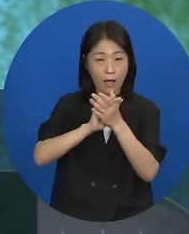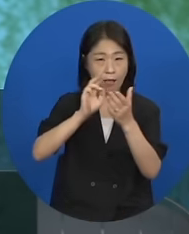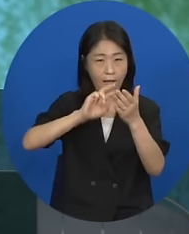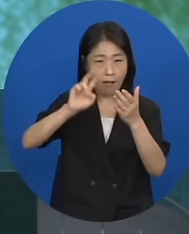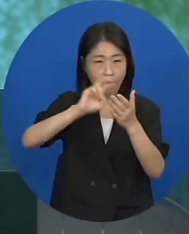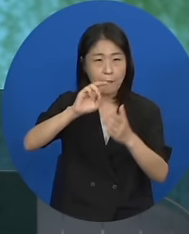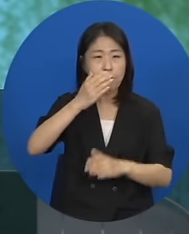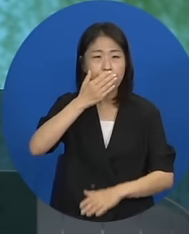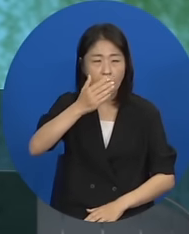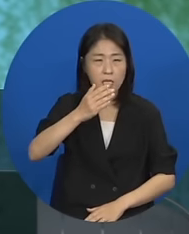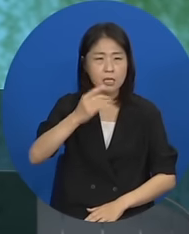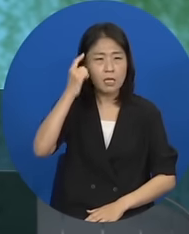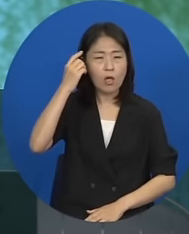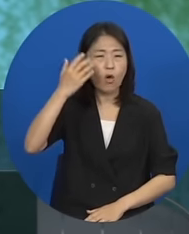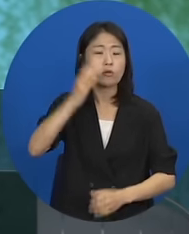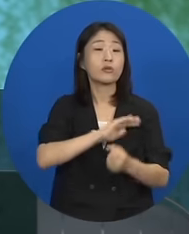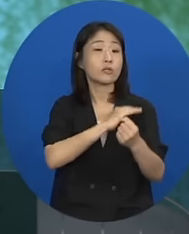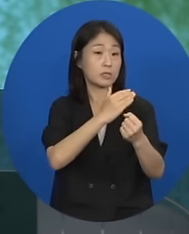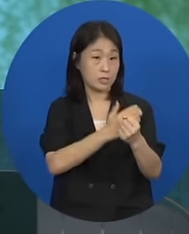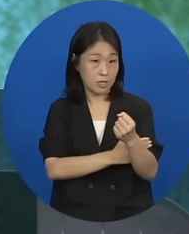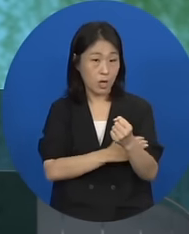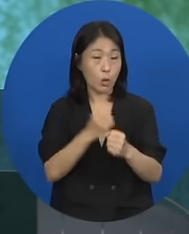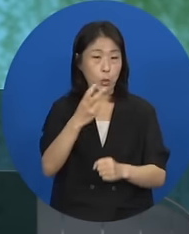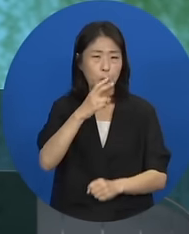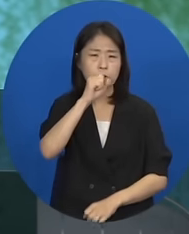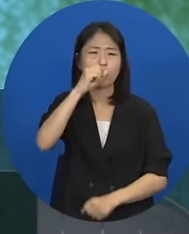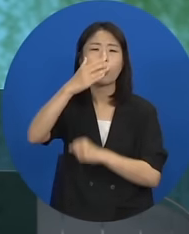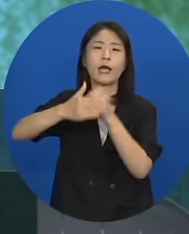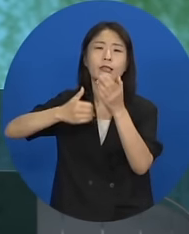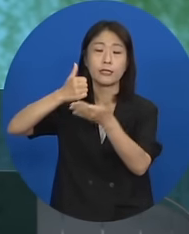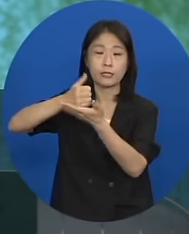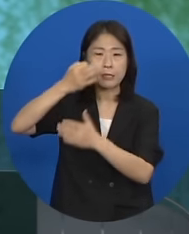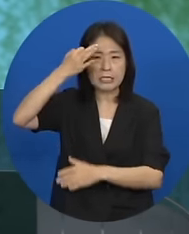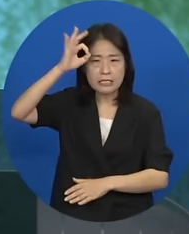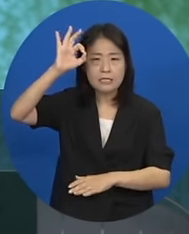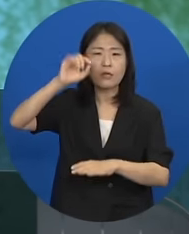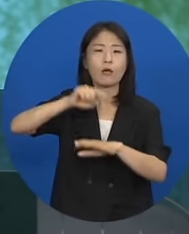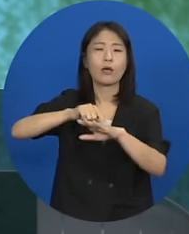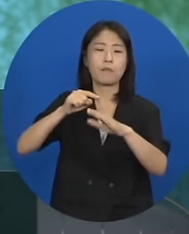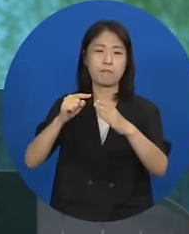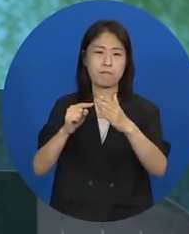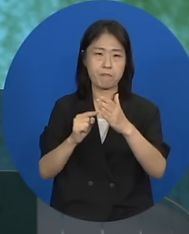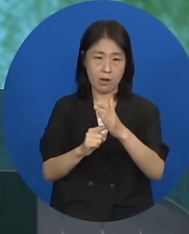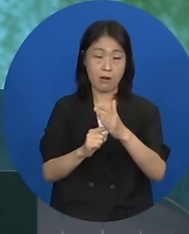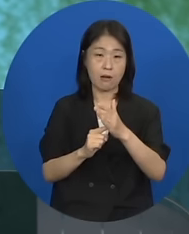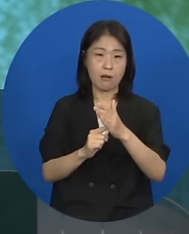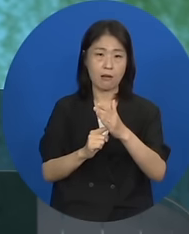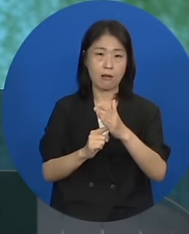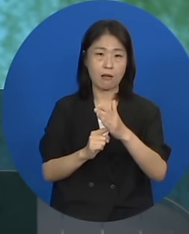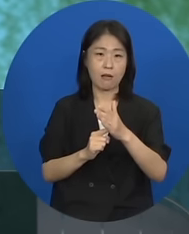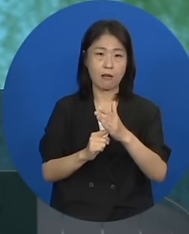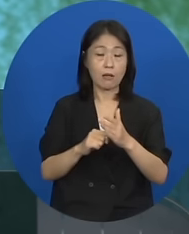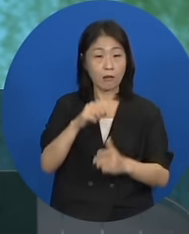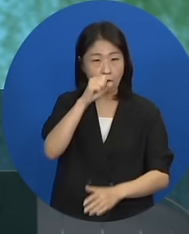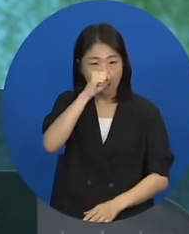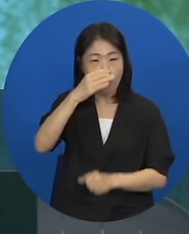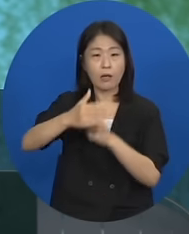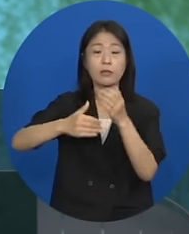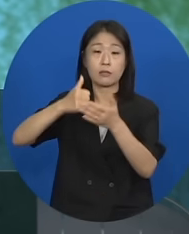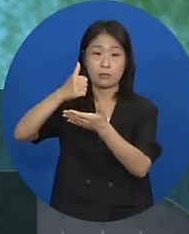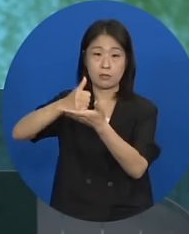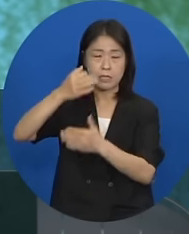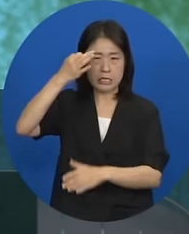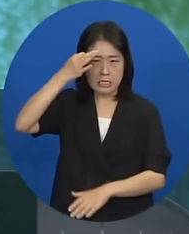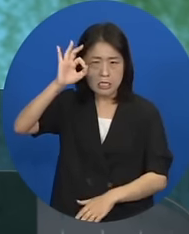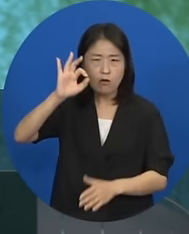영적 능력이자 선하신 하나님을 인정하는 마음이라는 거예요 선하신 하나님을 인정할 때만 감사할